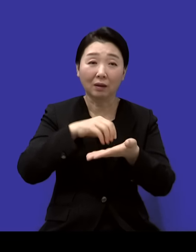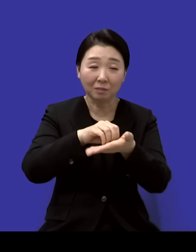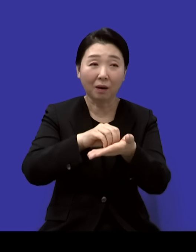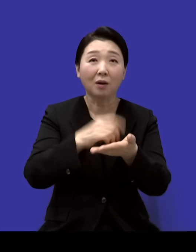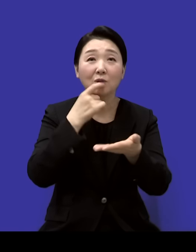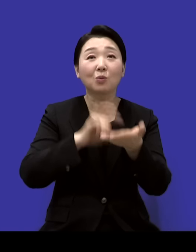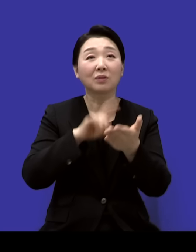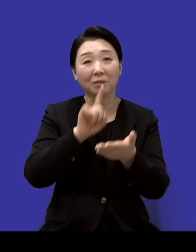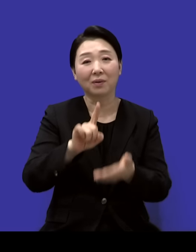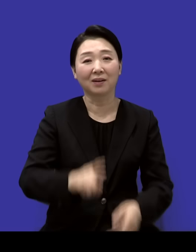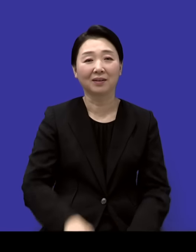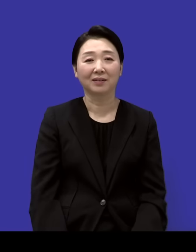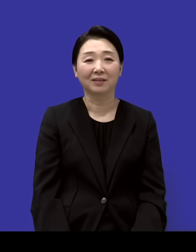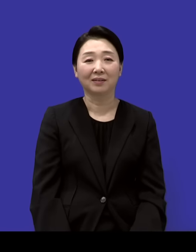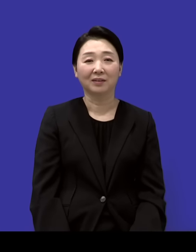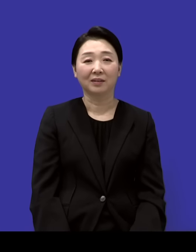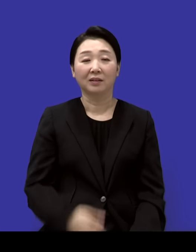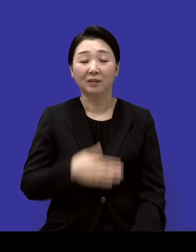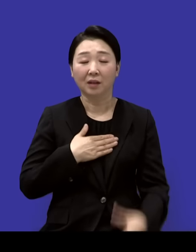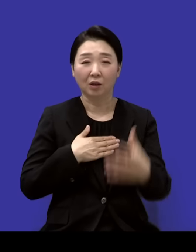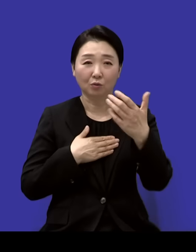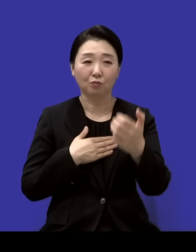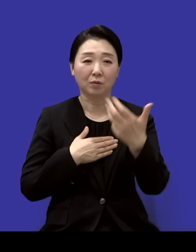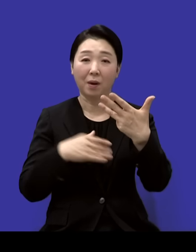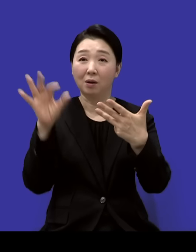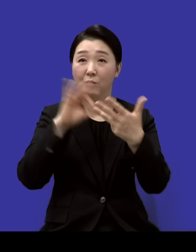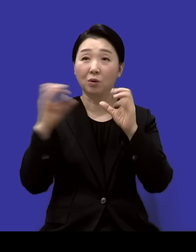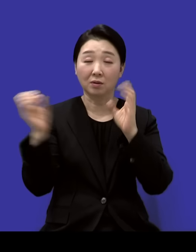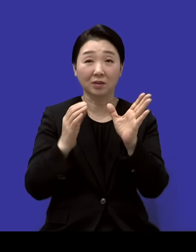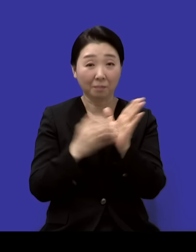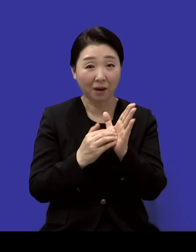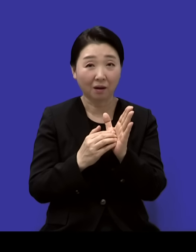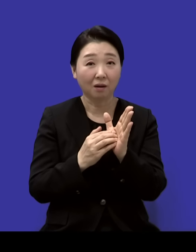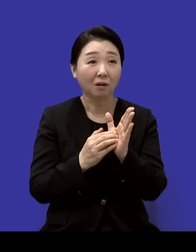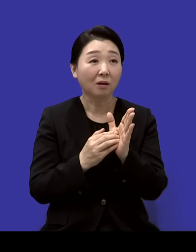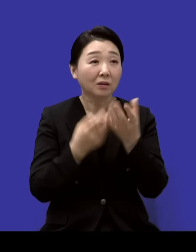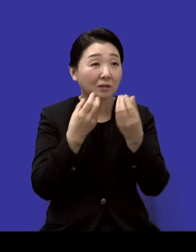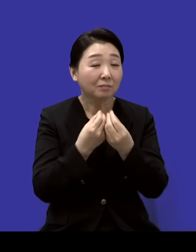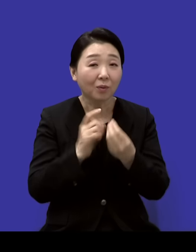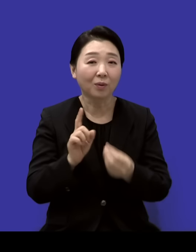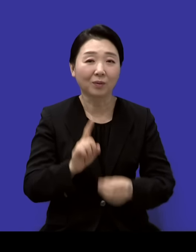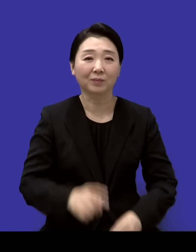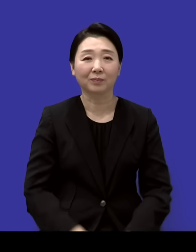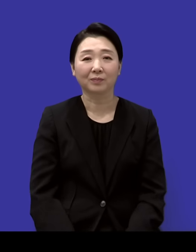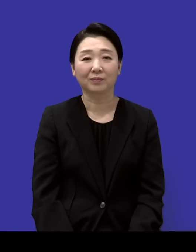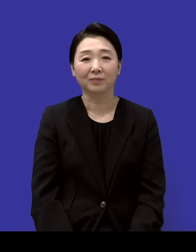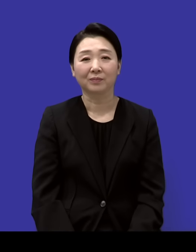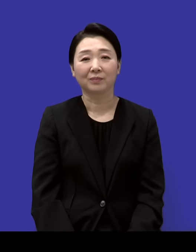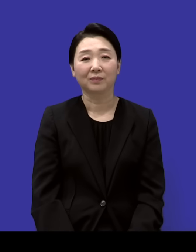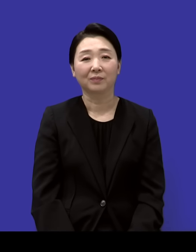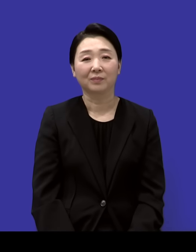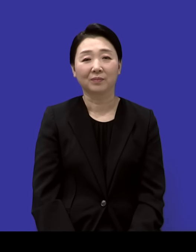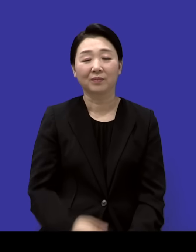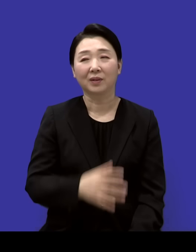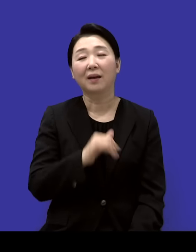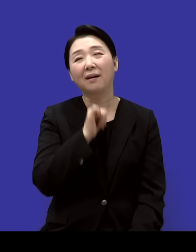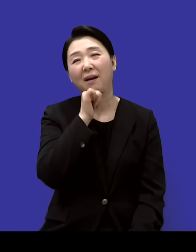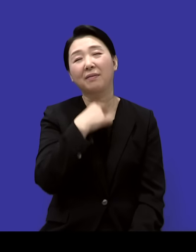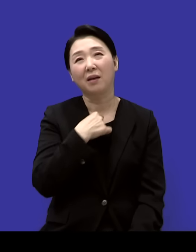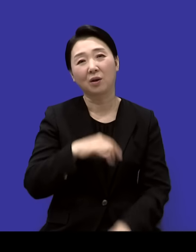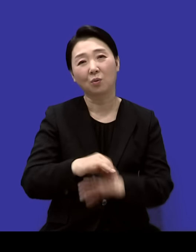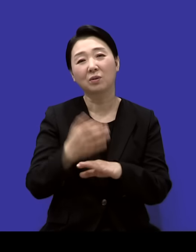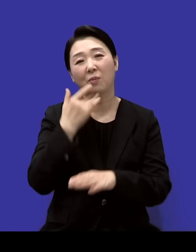그러니까 저는 정말 확률 98% 응답이니까 예를 들면 어떤 응답을 받아요? 예를 들면은요, 저는 진짜 가난하게 살아가지고 고기를